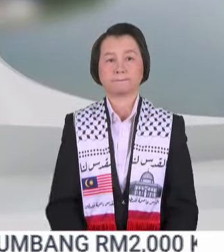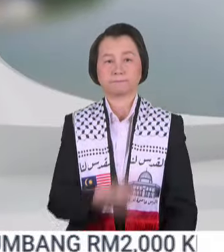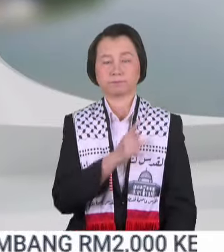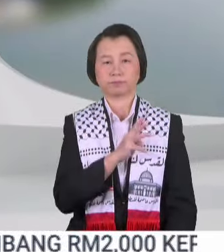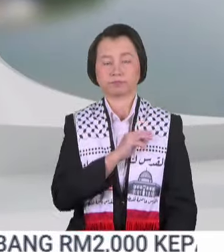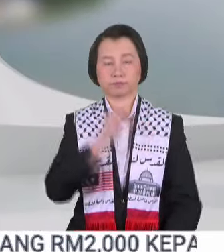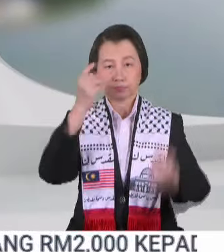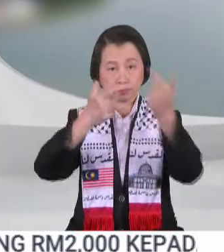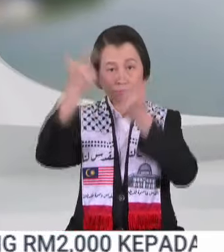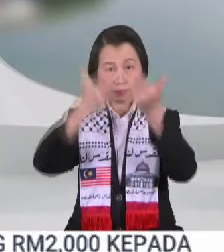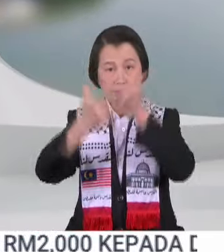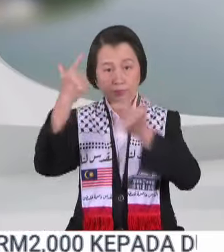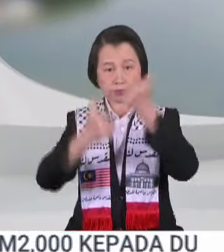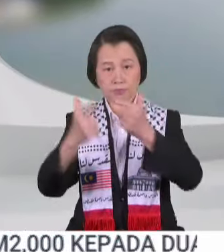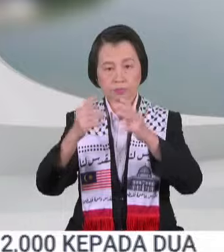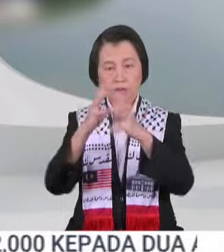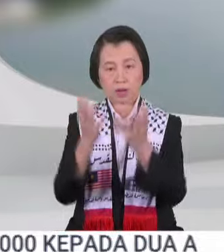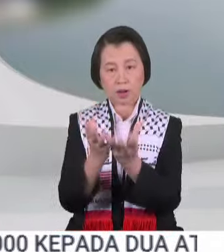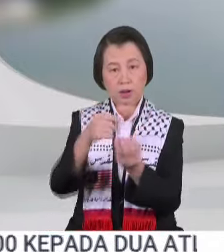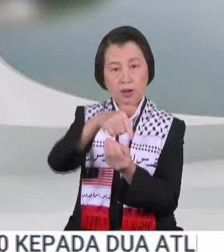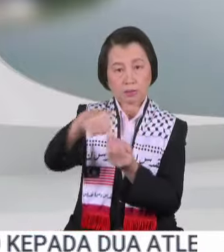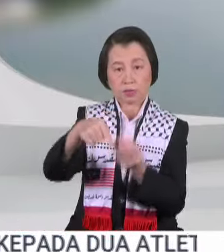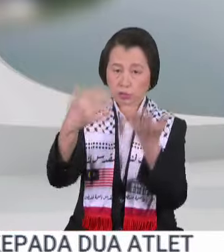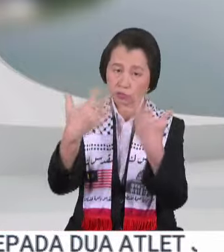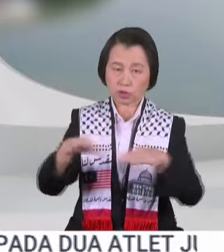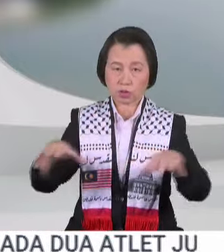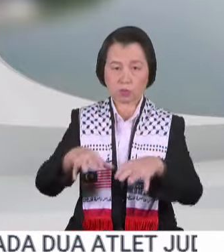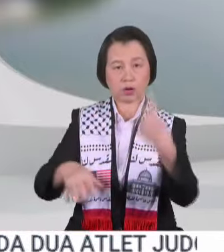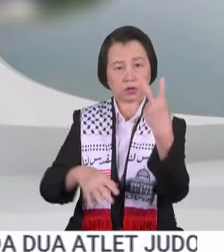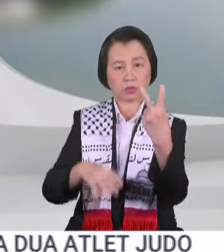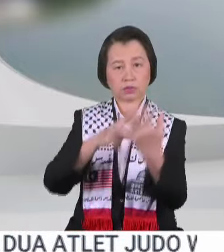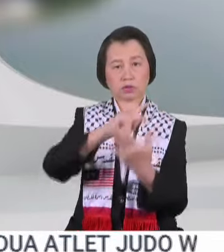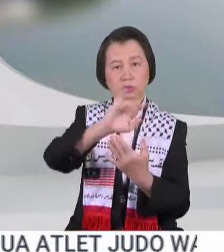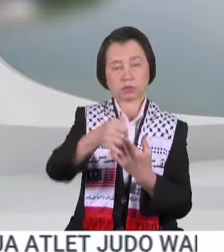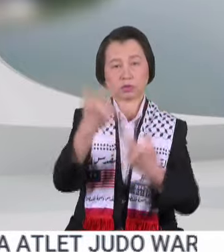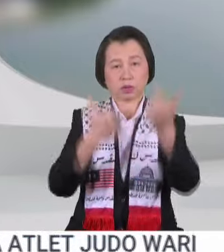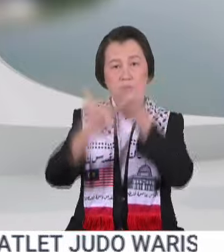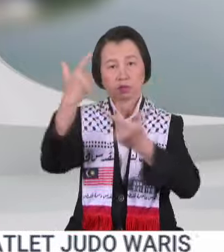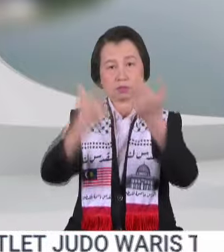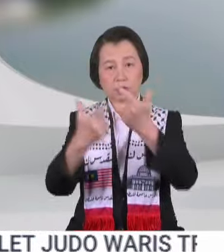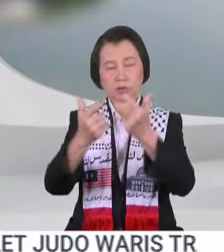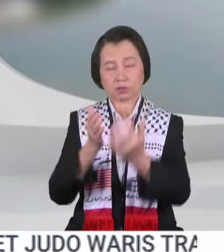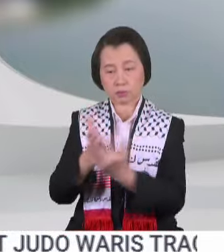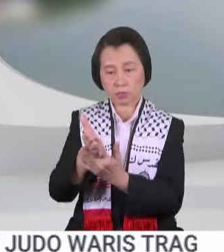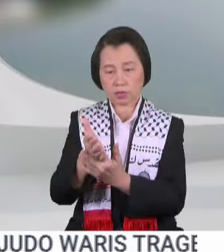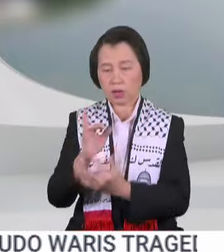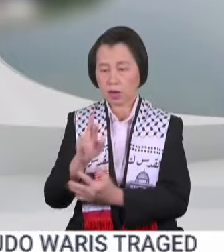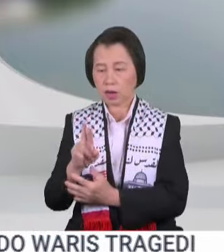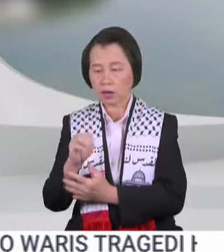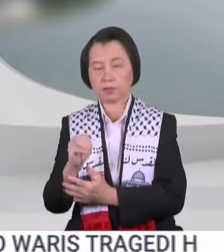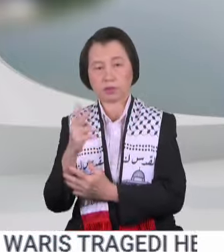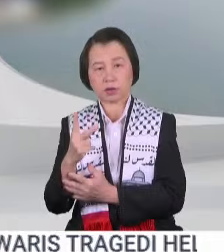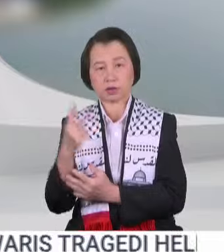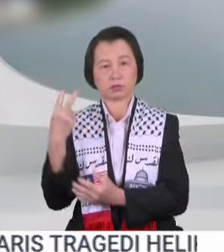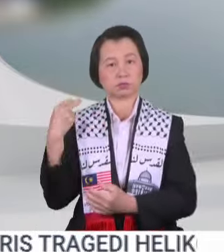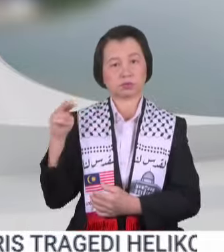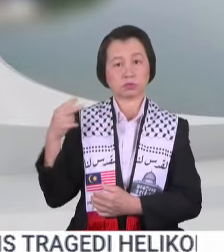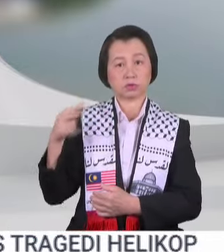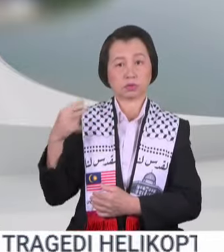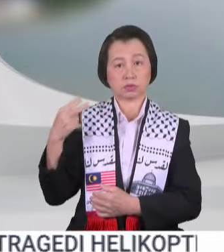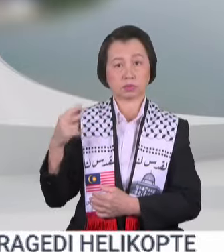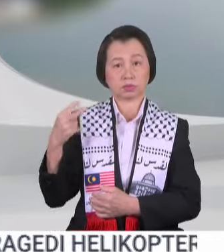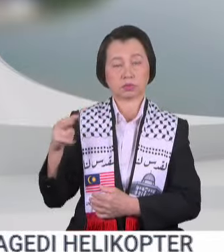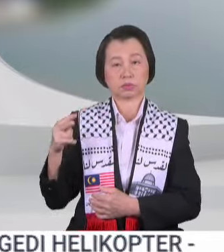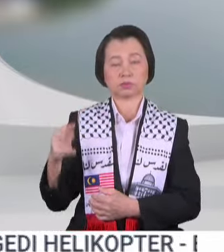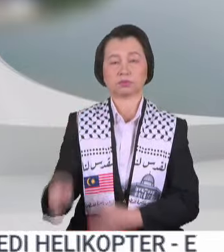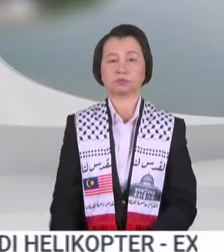Kementerian Pelancongan Kebudayaan dan Alam Sekitar telah melaksanakan dua projek pembangunan pelancongan menerusi Rancangan Malaysia ke-12,